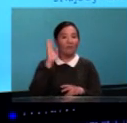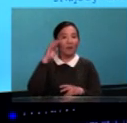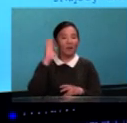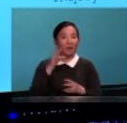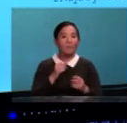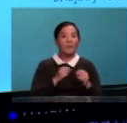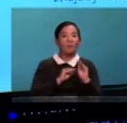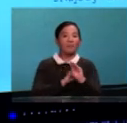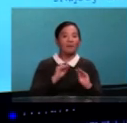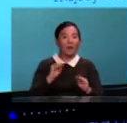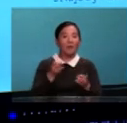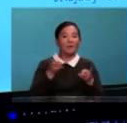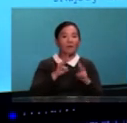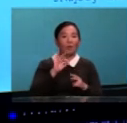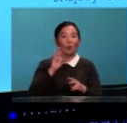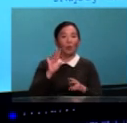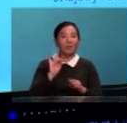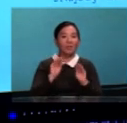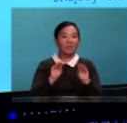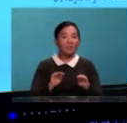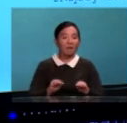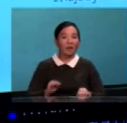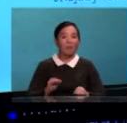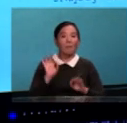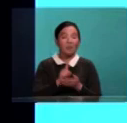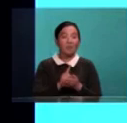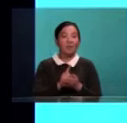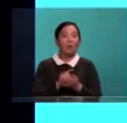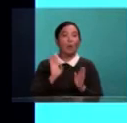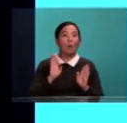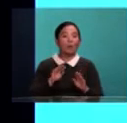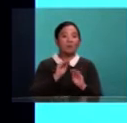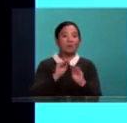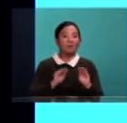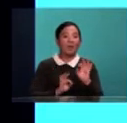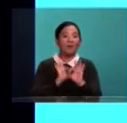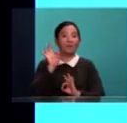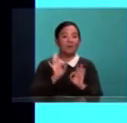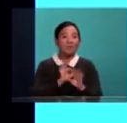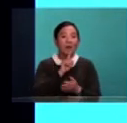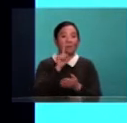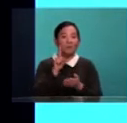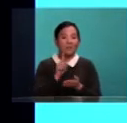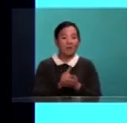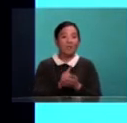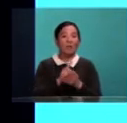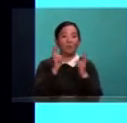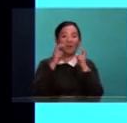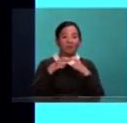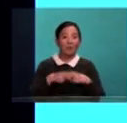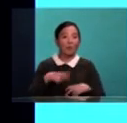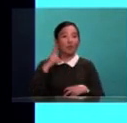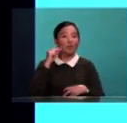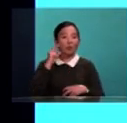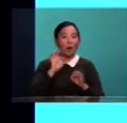Подставляем оставшиеся ионы и составляем молекулярное уравнение. После расстановки коэффициентов обязательно проверяем